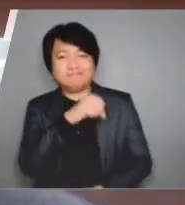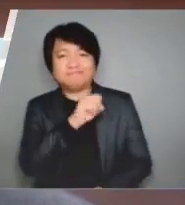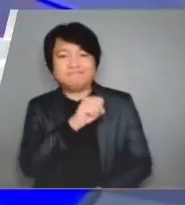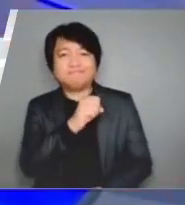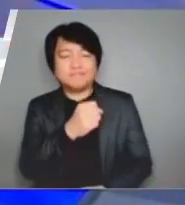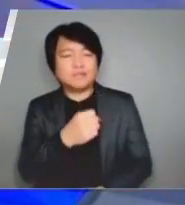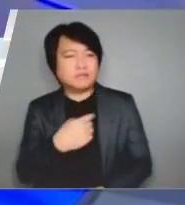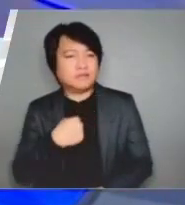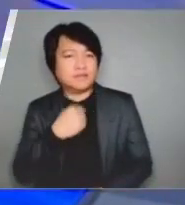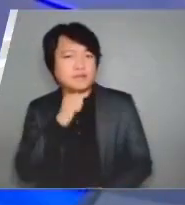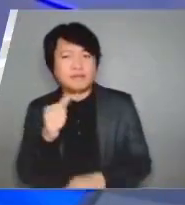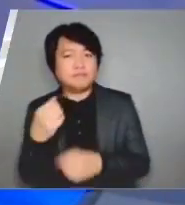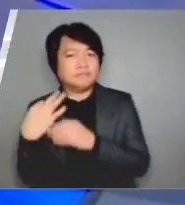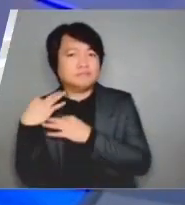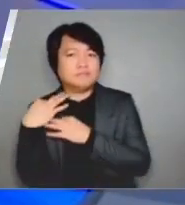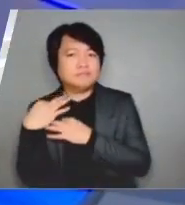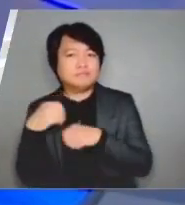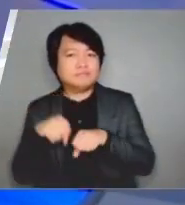pag-usapan.